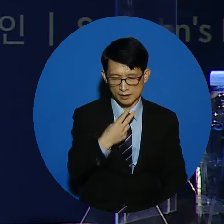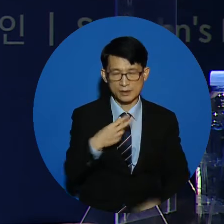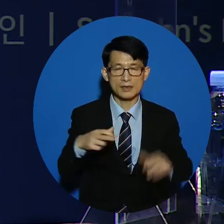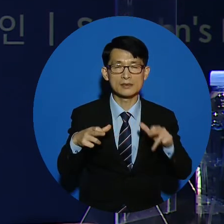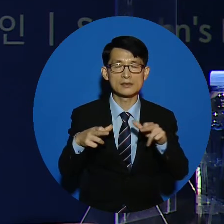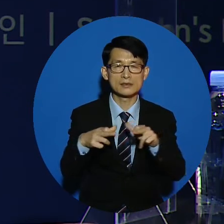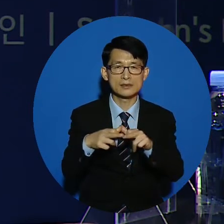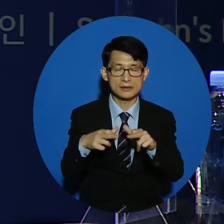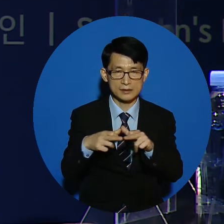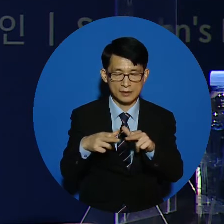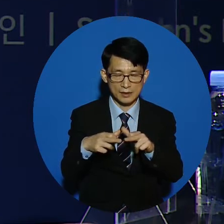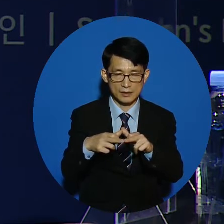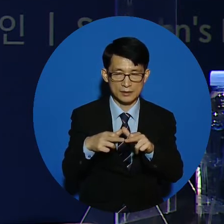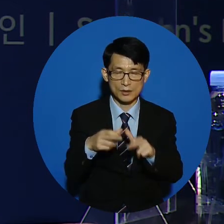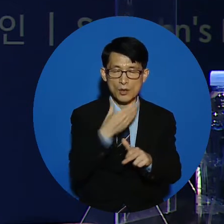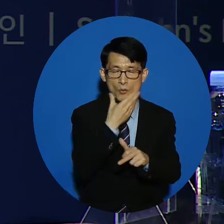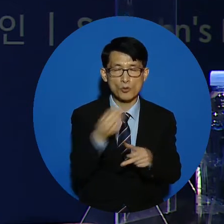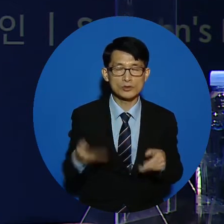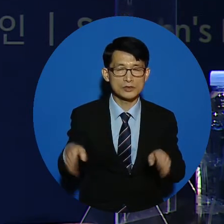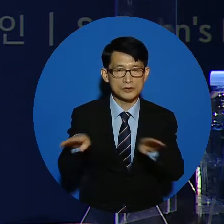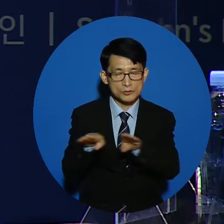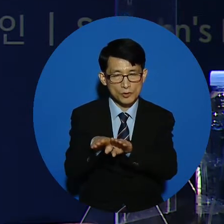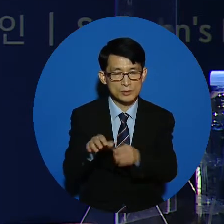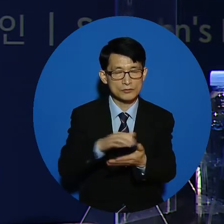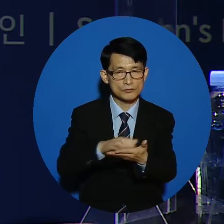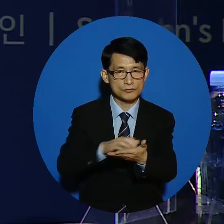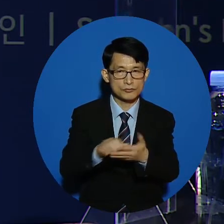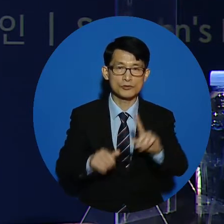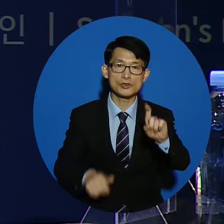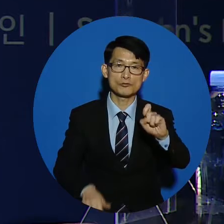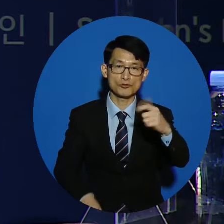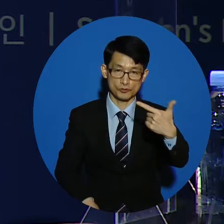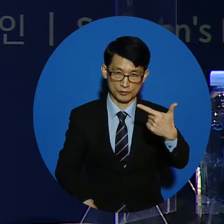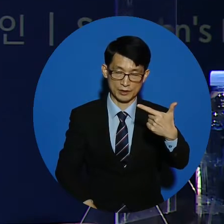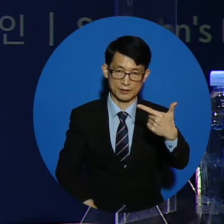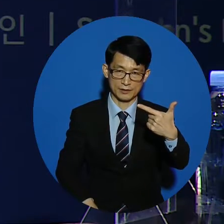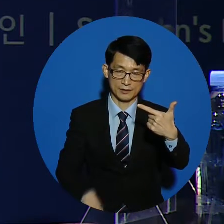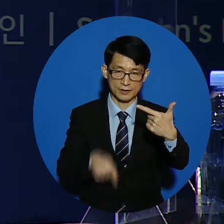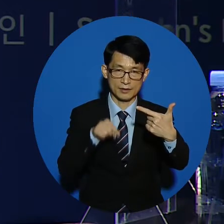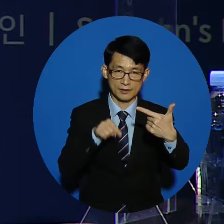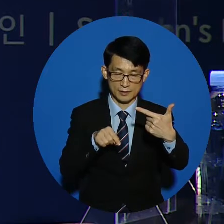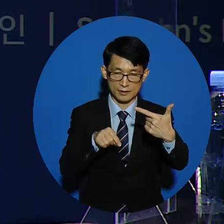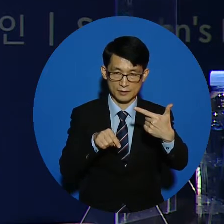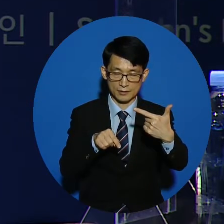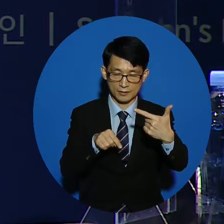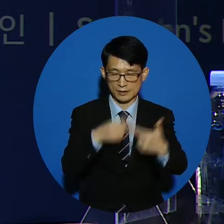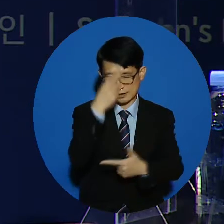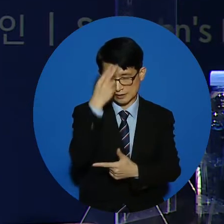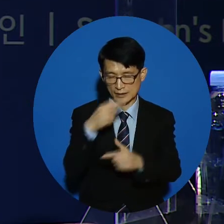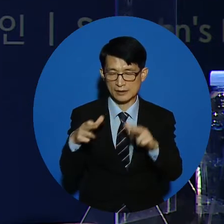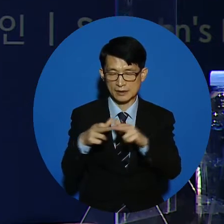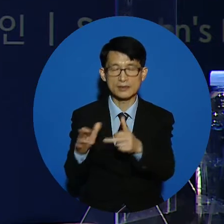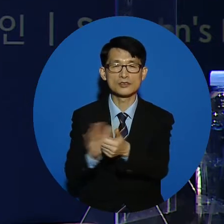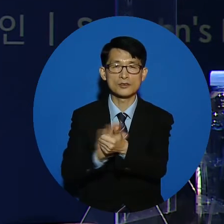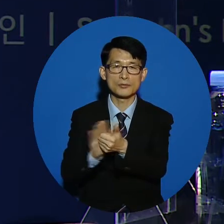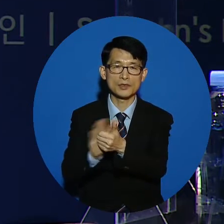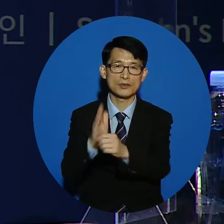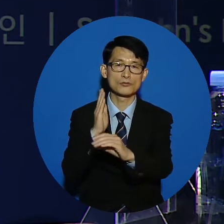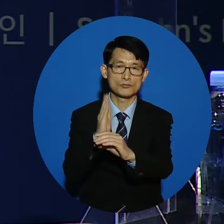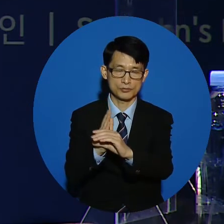시각장애인 단종복지관이 16개가 지금 서비스 제공을 하고 있습니다.